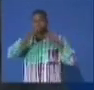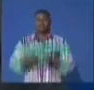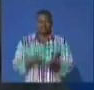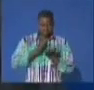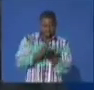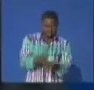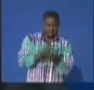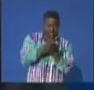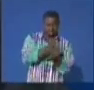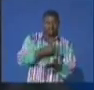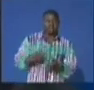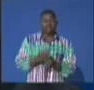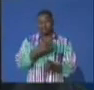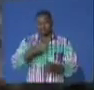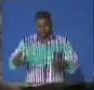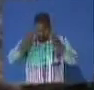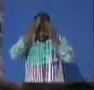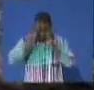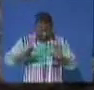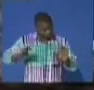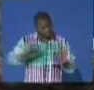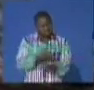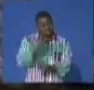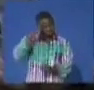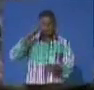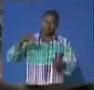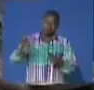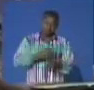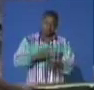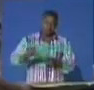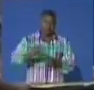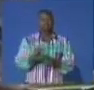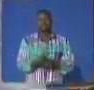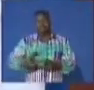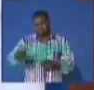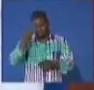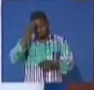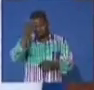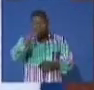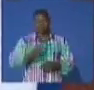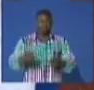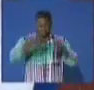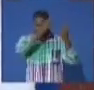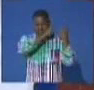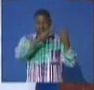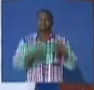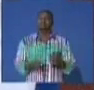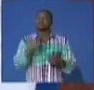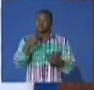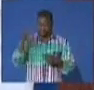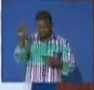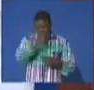que les mesures prises pour y remédier. À cela, le ministre des Transports se veut rassurant. On